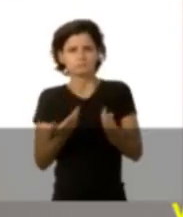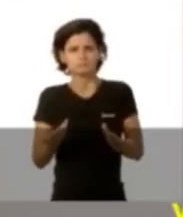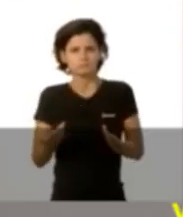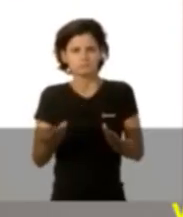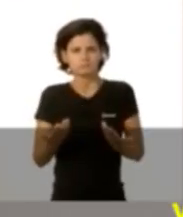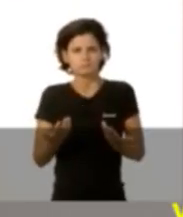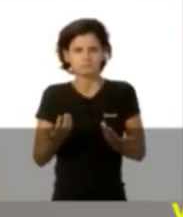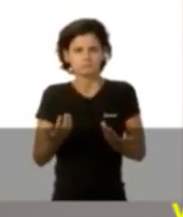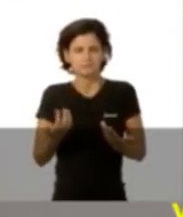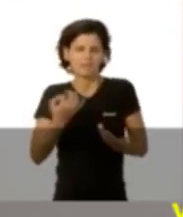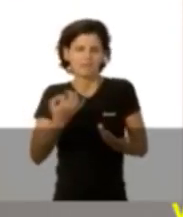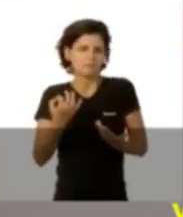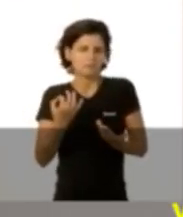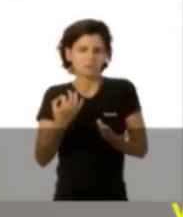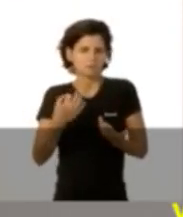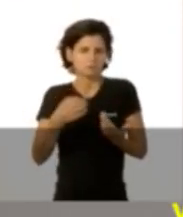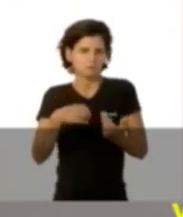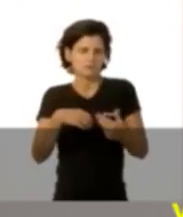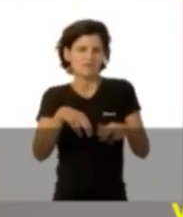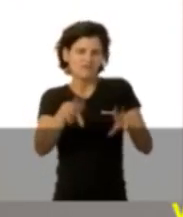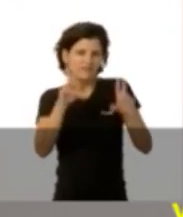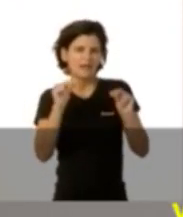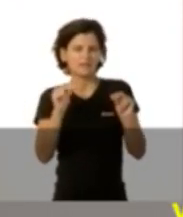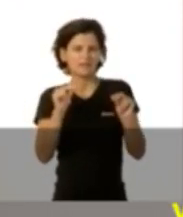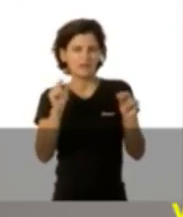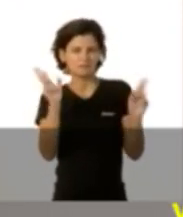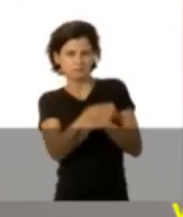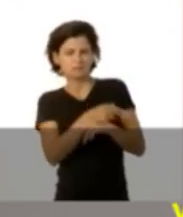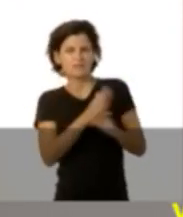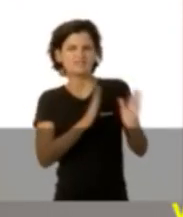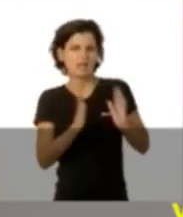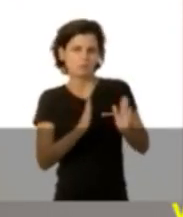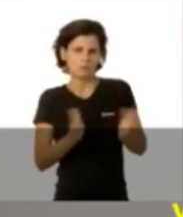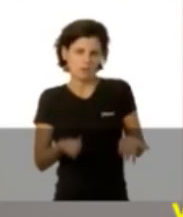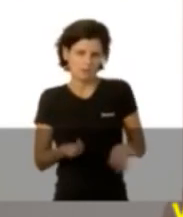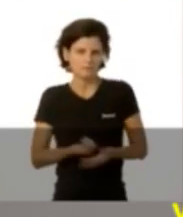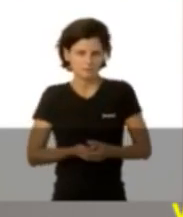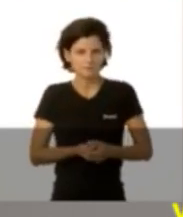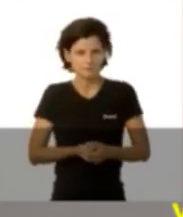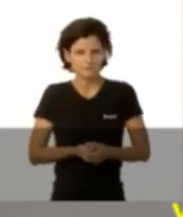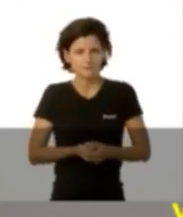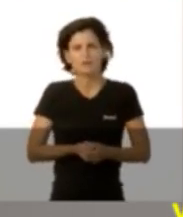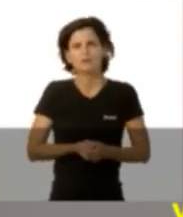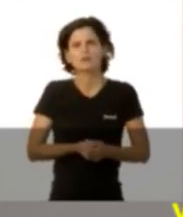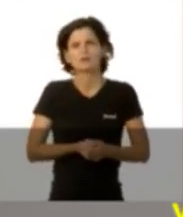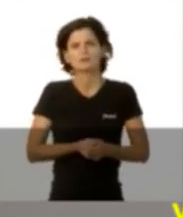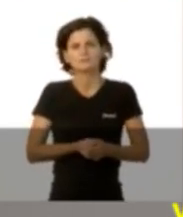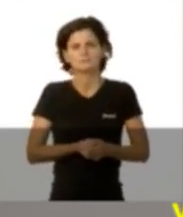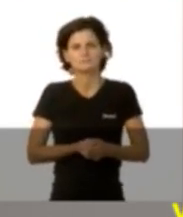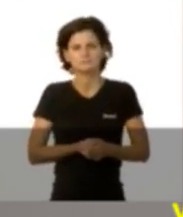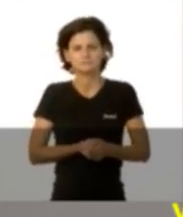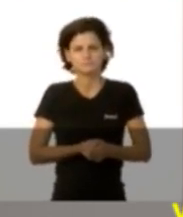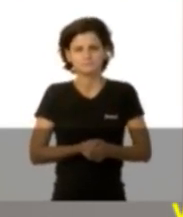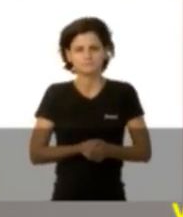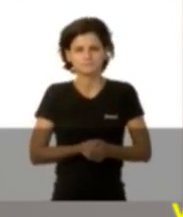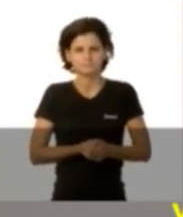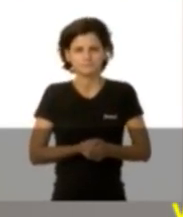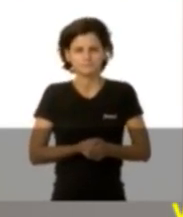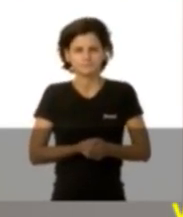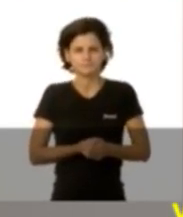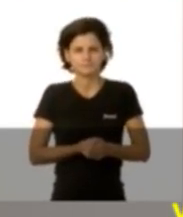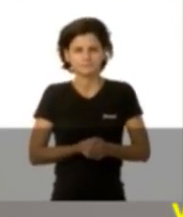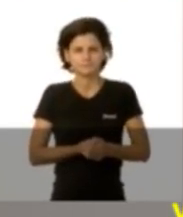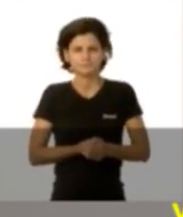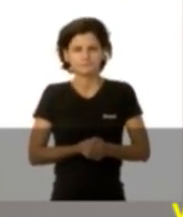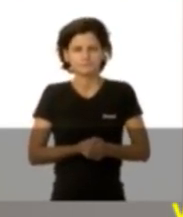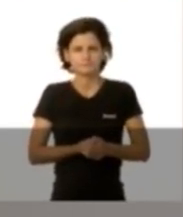Vull dir, jo puc entendre, no? Vostè parlava i ho junta un poquet en la segona qüestió, en la tercera qüestió